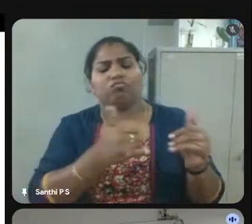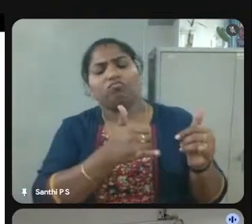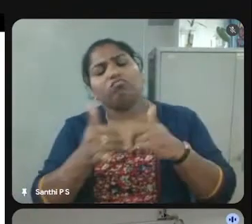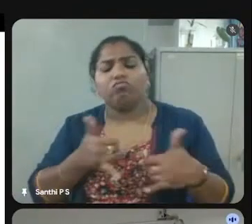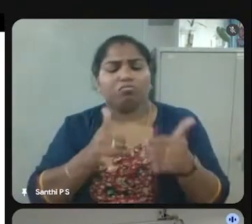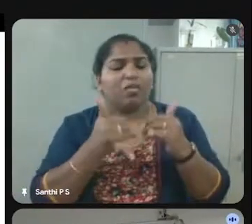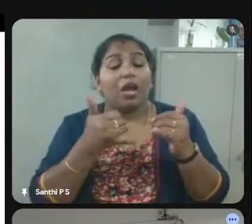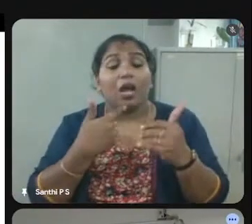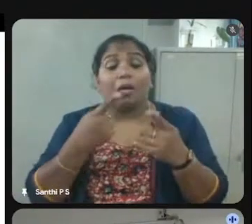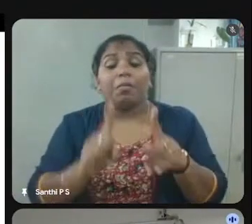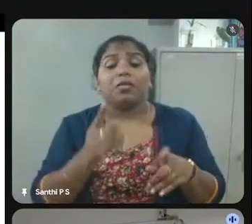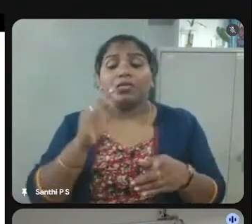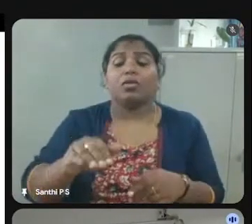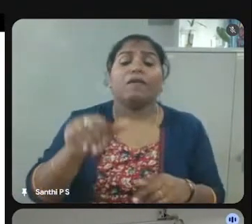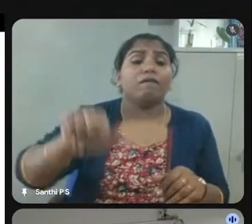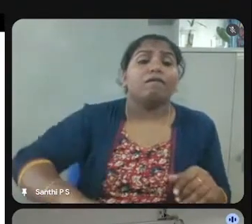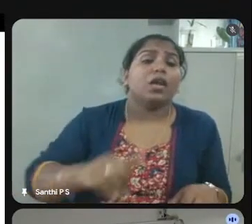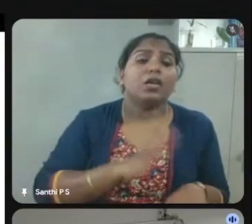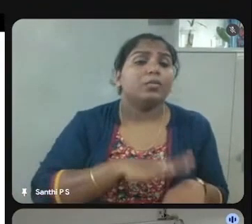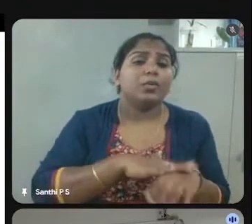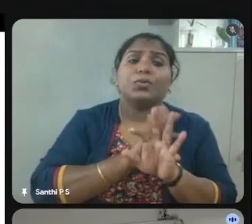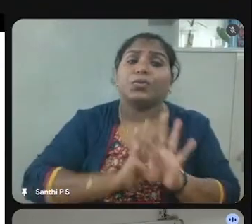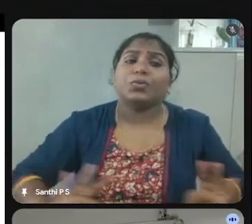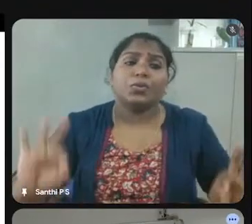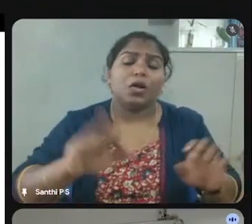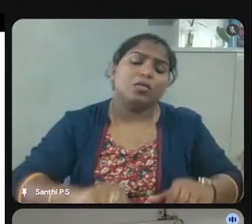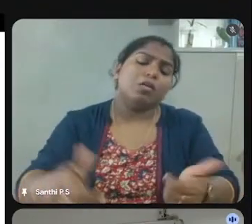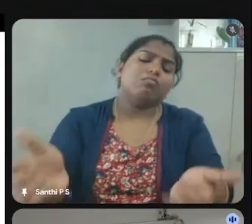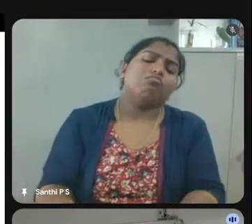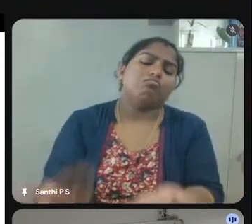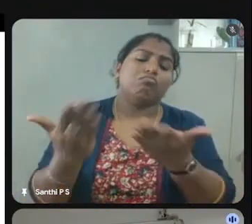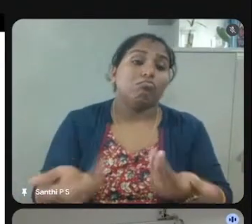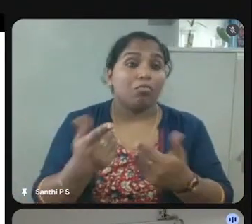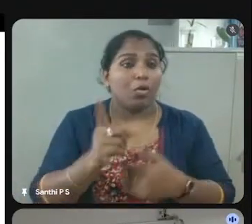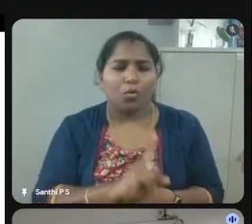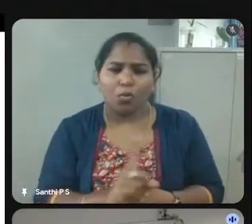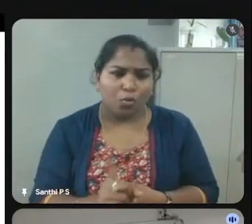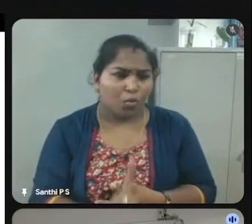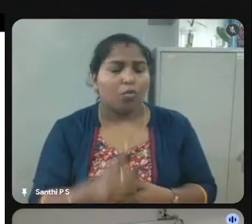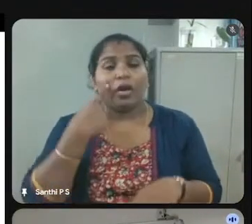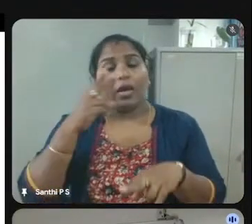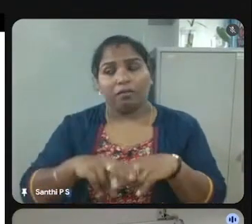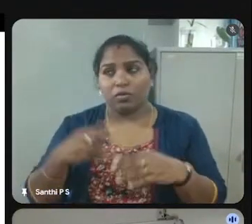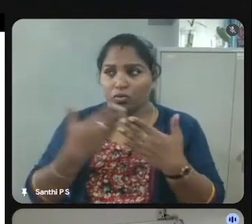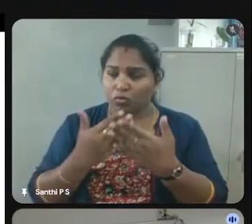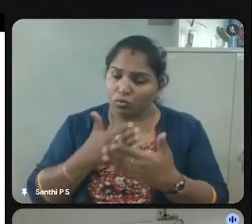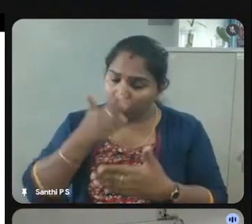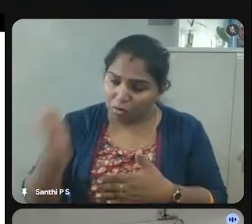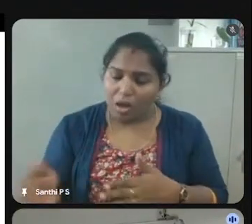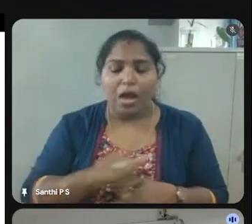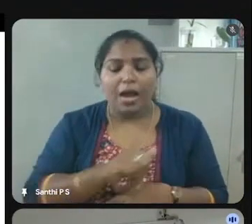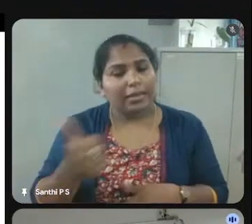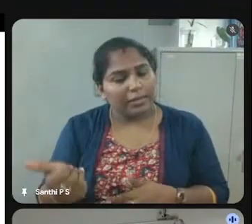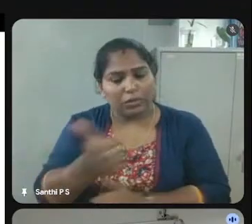തോൽക്കാൻ അവസരം കൊടുക്കില്ല. അങ്ങനെ വരുമ്പോ എല്ലായിടവും ജയിച്ച് വരുന്ന ഒരു കുട്ടിക്ക് സ്കൂളിലോ അല്ലെ മറ്റെന്തെങ്കിലും മത്സരങ്ങളിലോ ഒക്കെ ആവുമ്പോ ഇങ്ങനെ